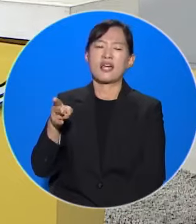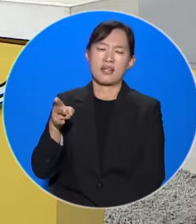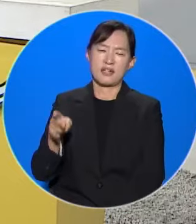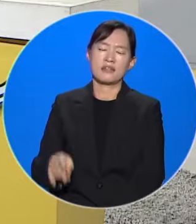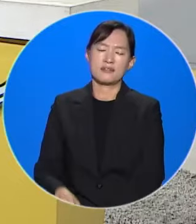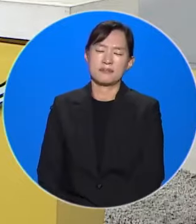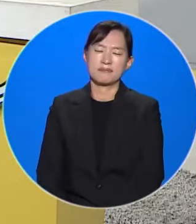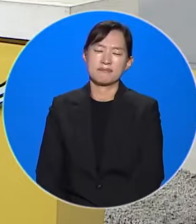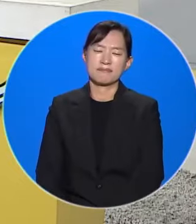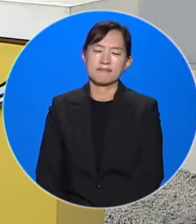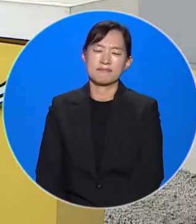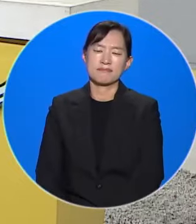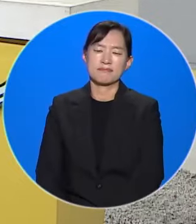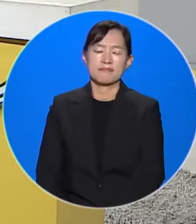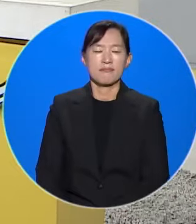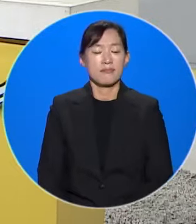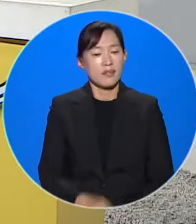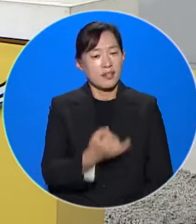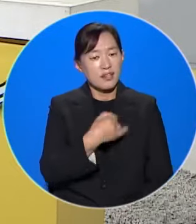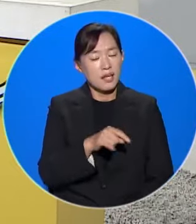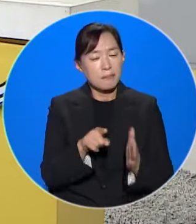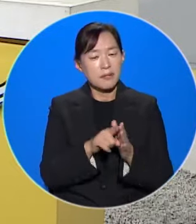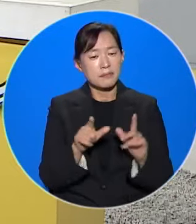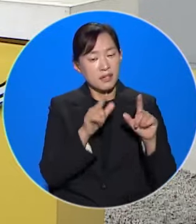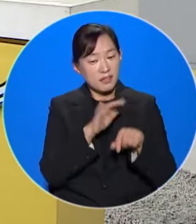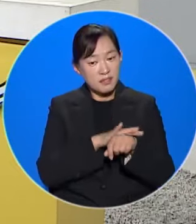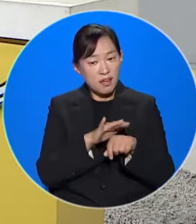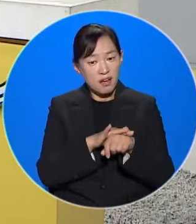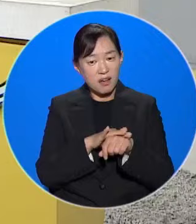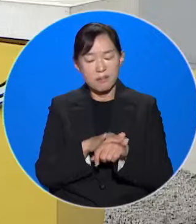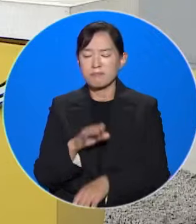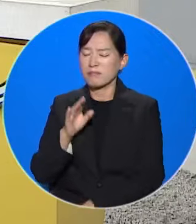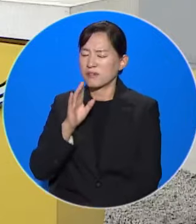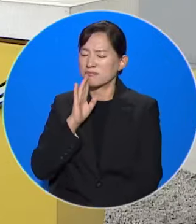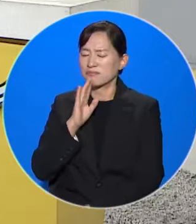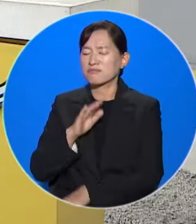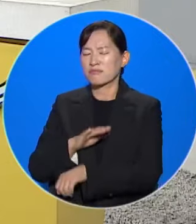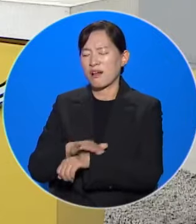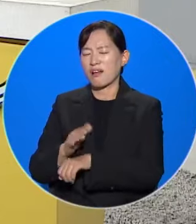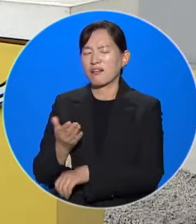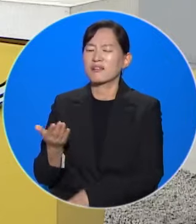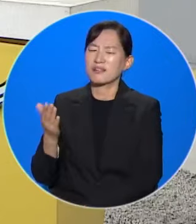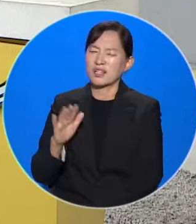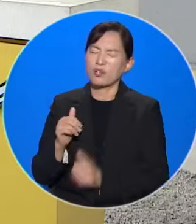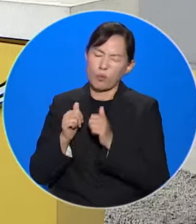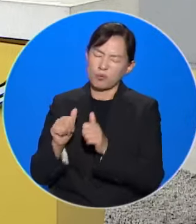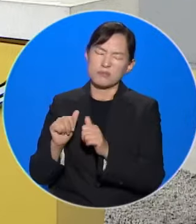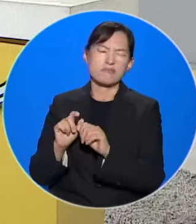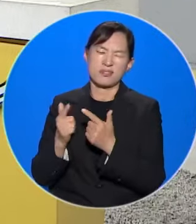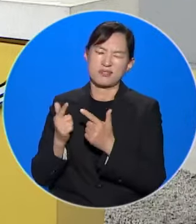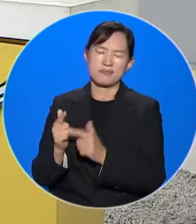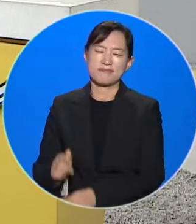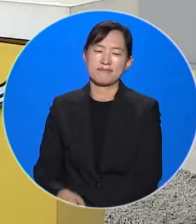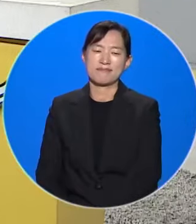따님. 네. 그래, 우리 따님은 믿음 생활은 평소에 어떻게 하셨어요? 네, 하기는 했는데 네. 열심히는 안